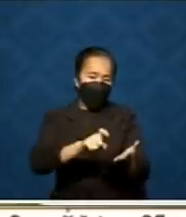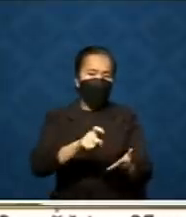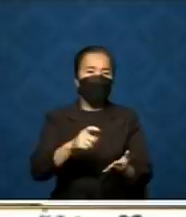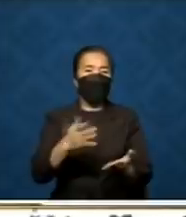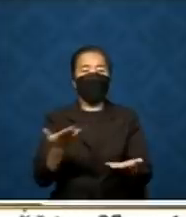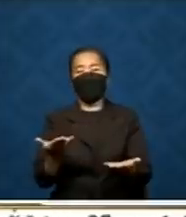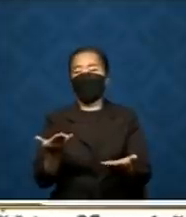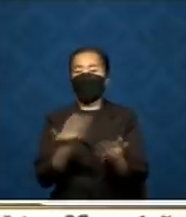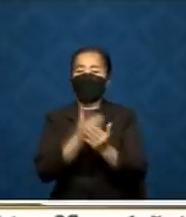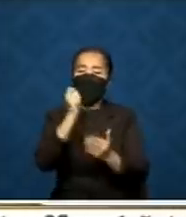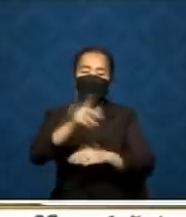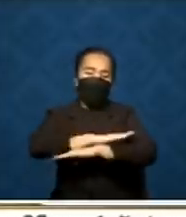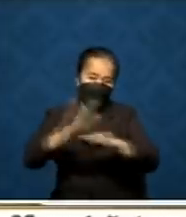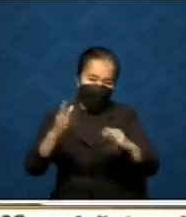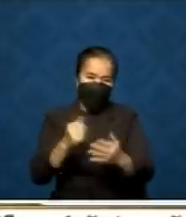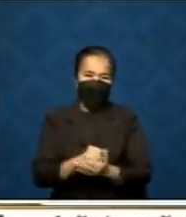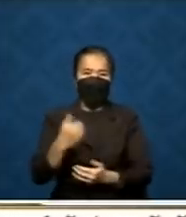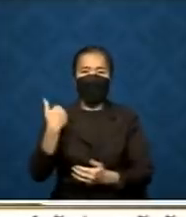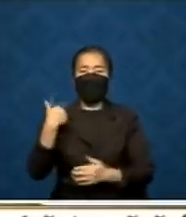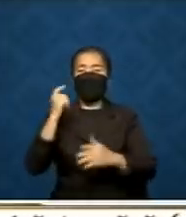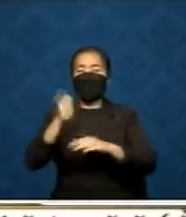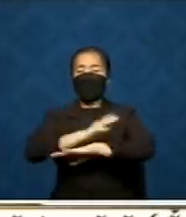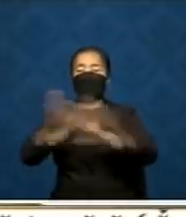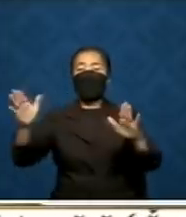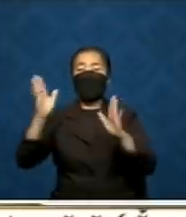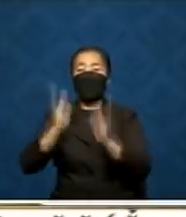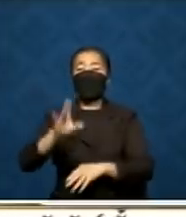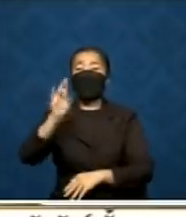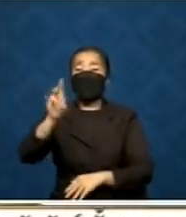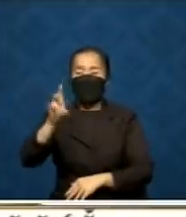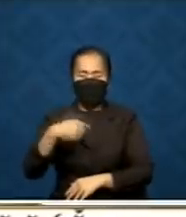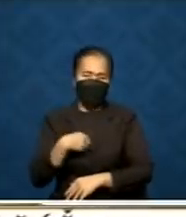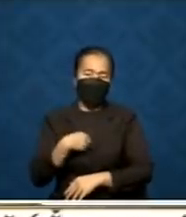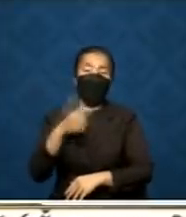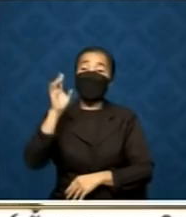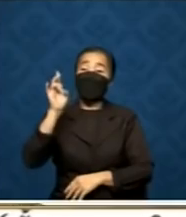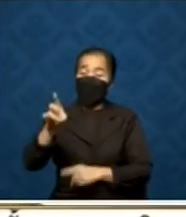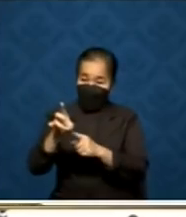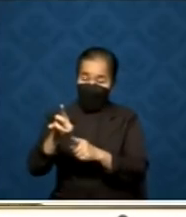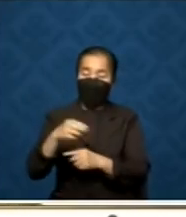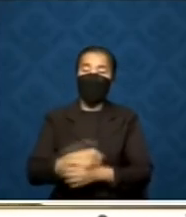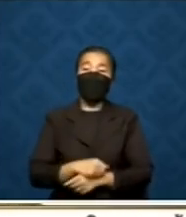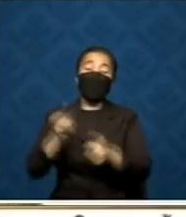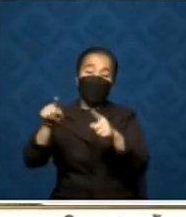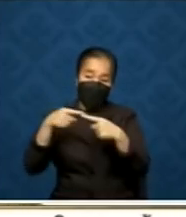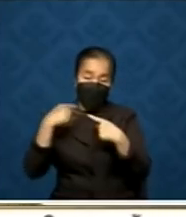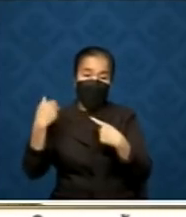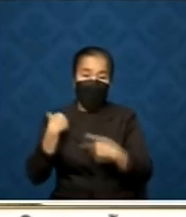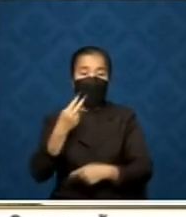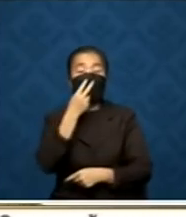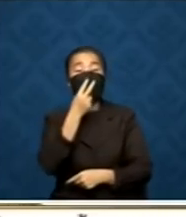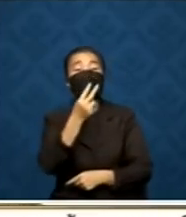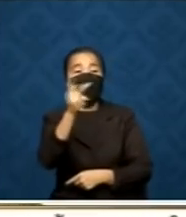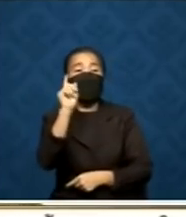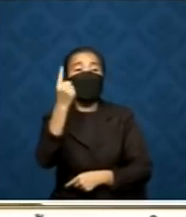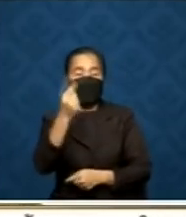นั้นท่านก็บอกว่าเลิกจริง 7,000บาทขอแจ้งกิจการ 7,000แล้วฉันก็ตอบกลับมาด้วยคุณไปดูตัวเลข